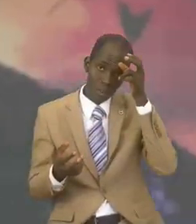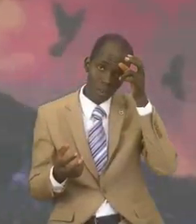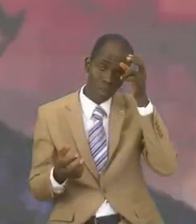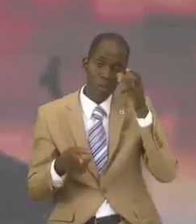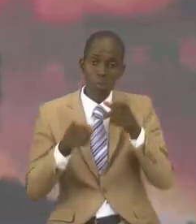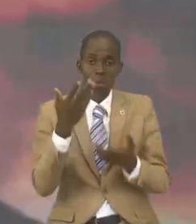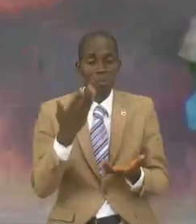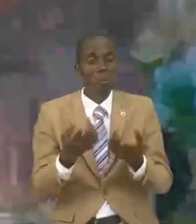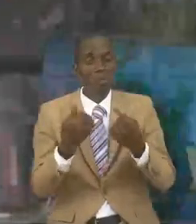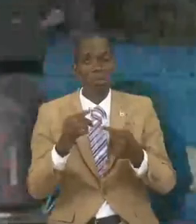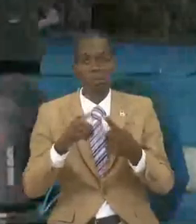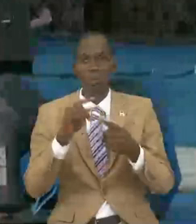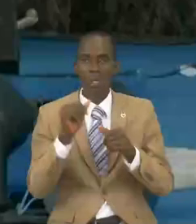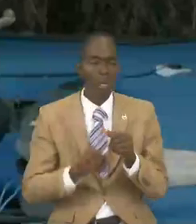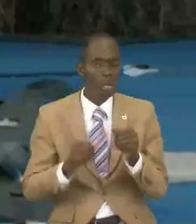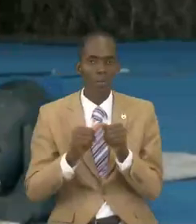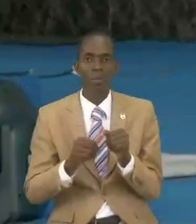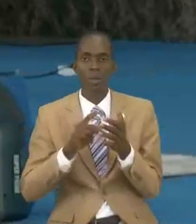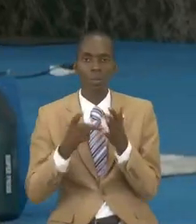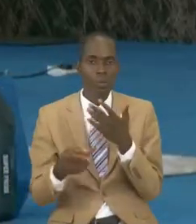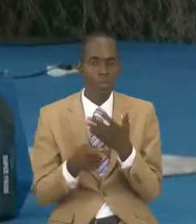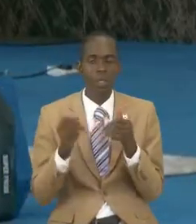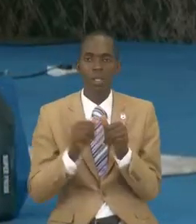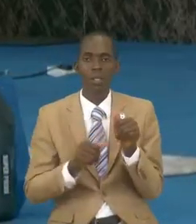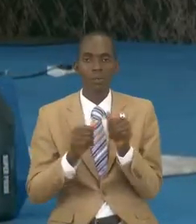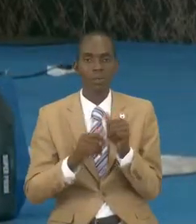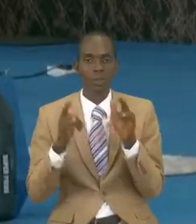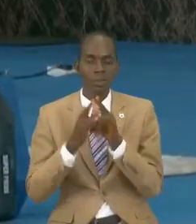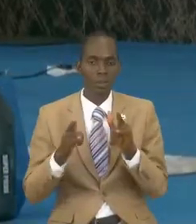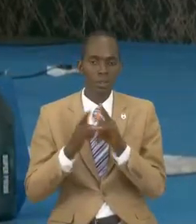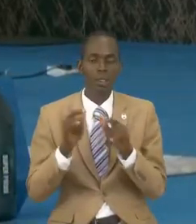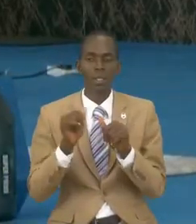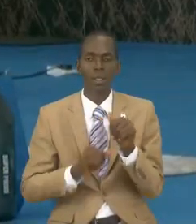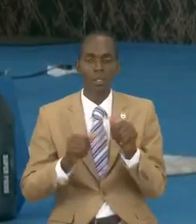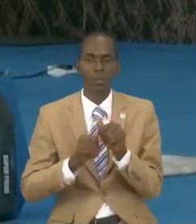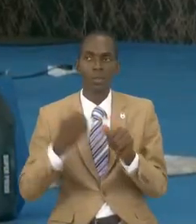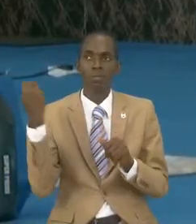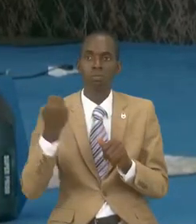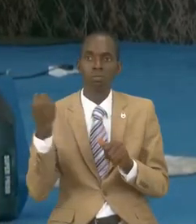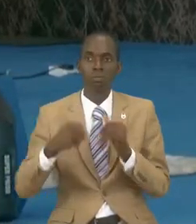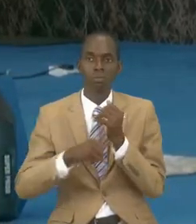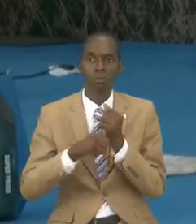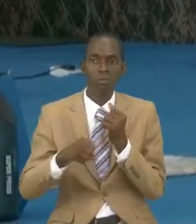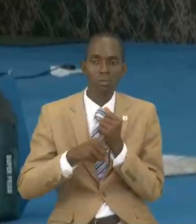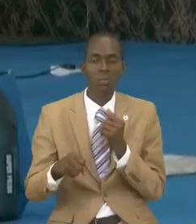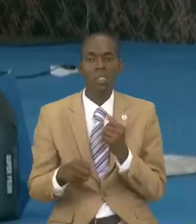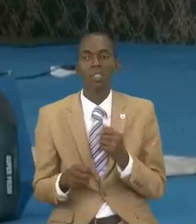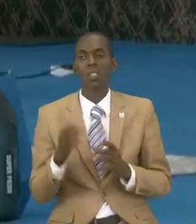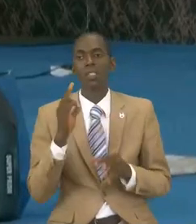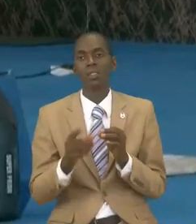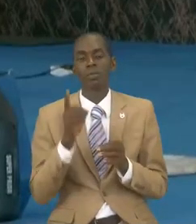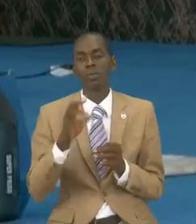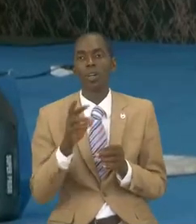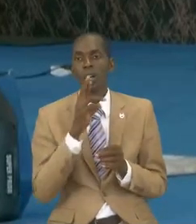Tu peux venir à chaque programme, à chaque retraite, à chaque réveil, à chaque croisade. Si tu sers le